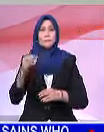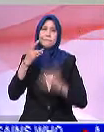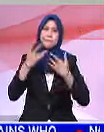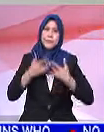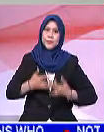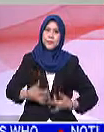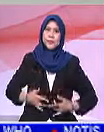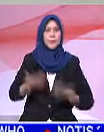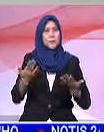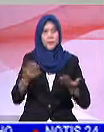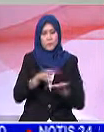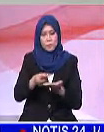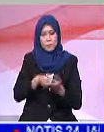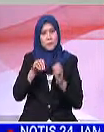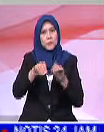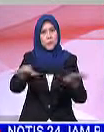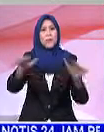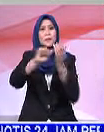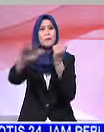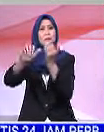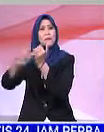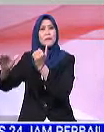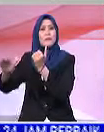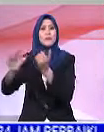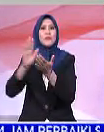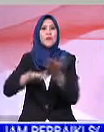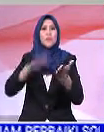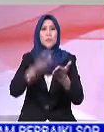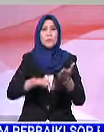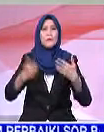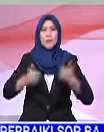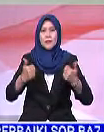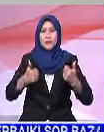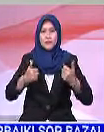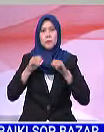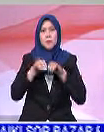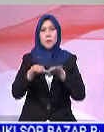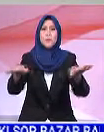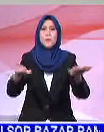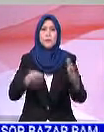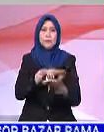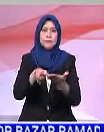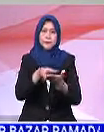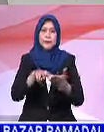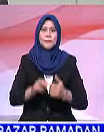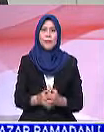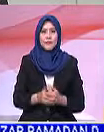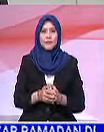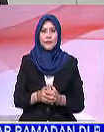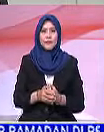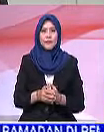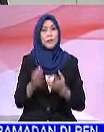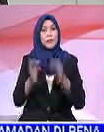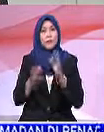kecewa dengan penyebaran iklan judi raya menerusi media sosial. Apabila kita